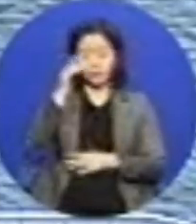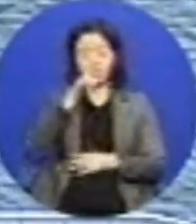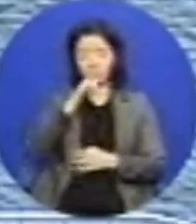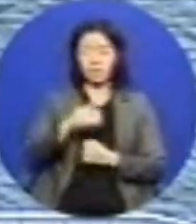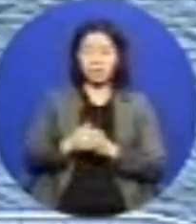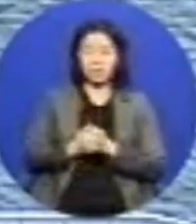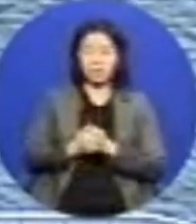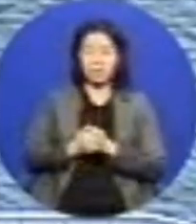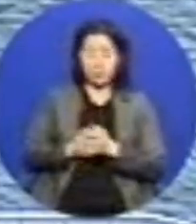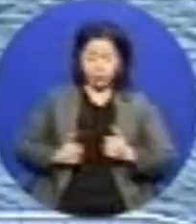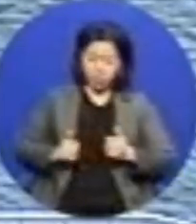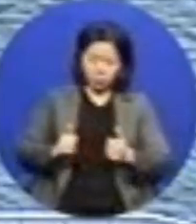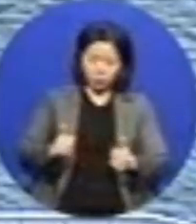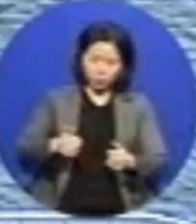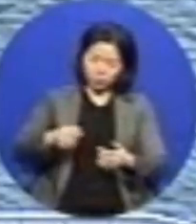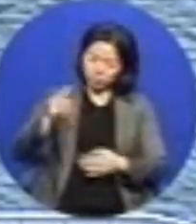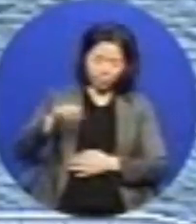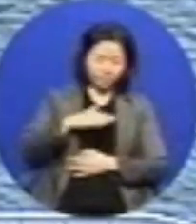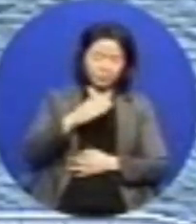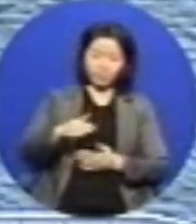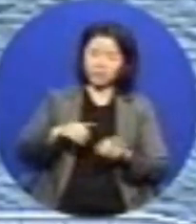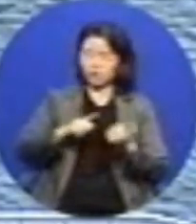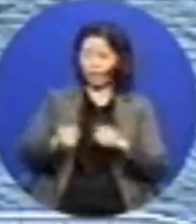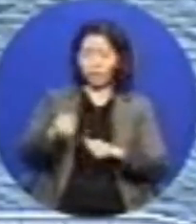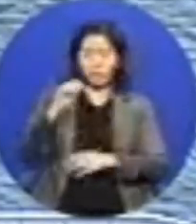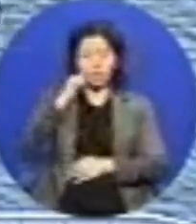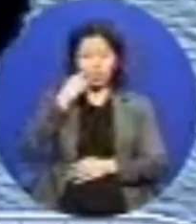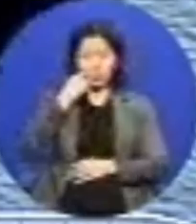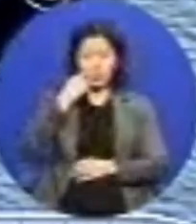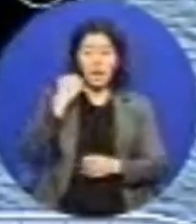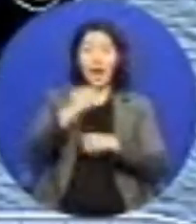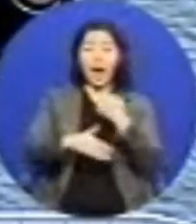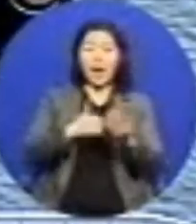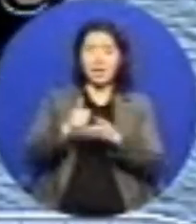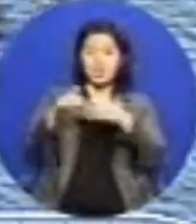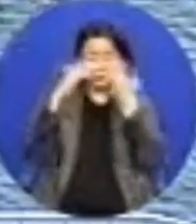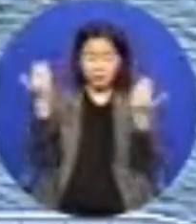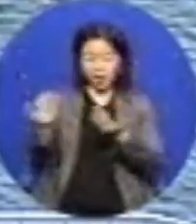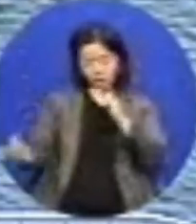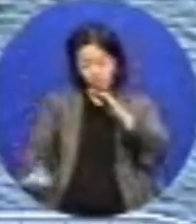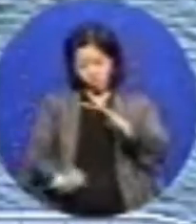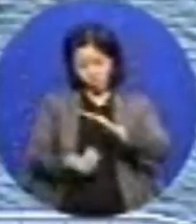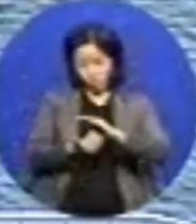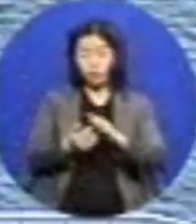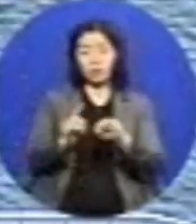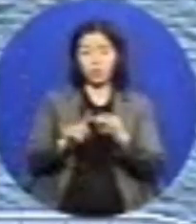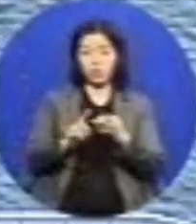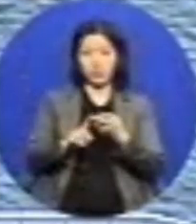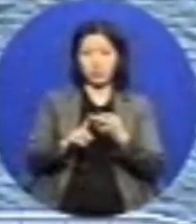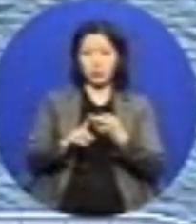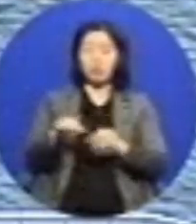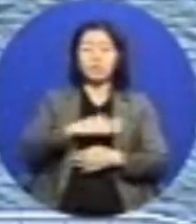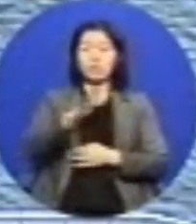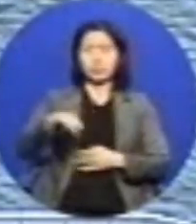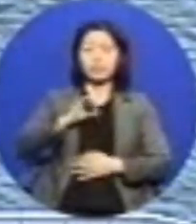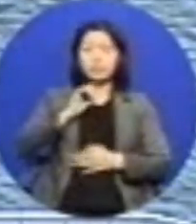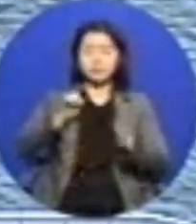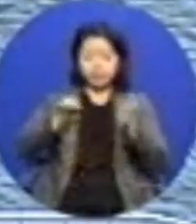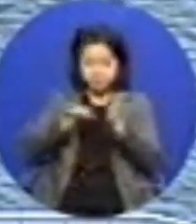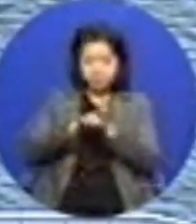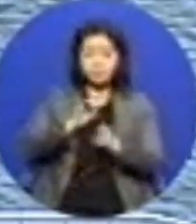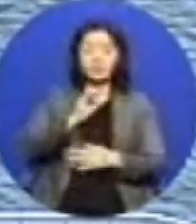노력으로는 결코 죽어 지지 않습니다 하나님이 다 이루어 놓으신 것을 우리는 믿기만 하라고 하셨어요